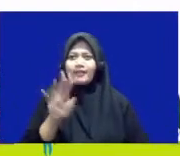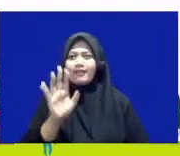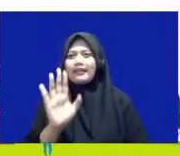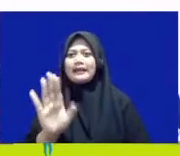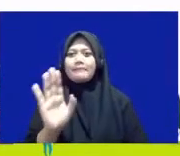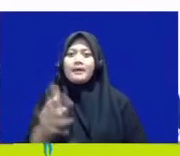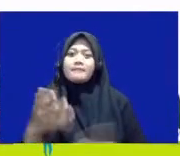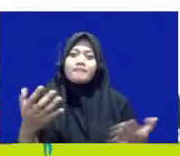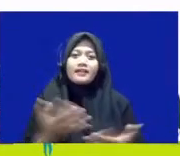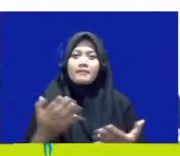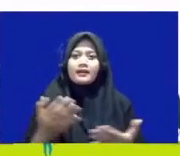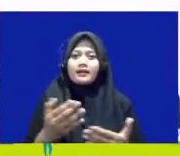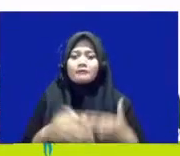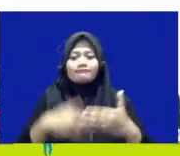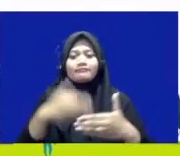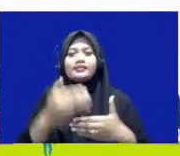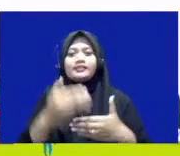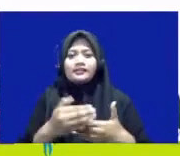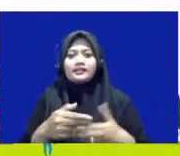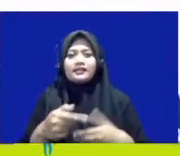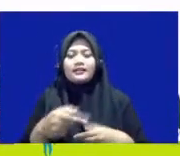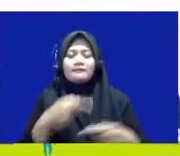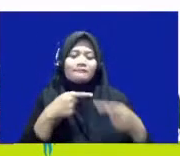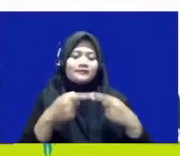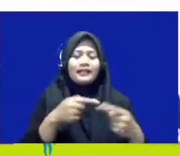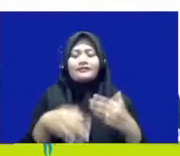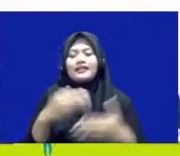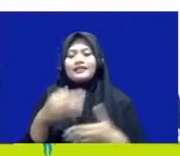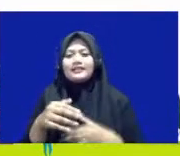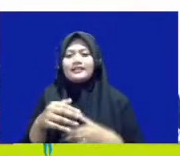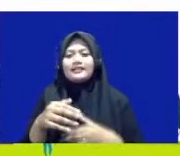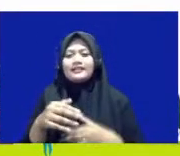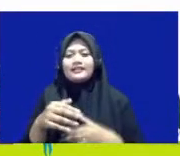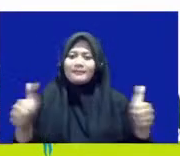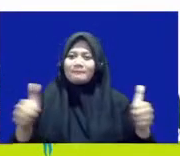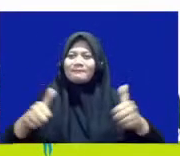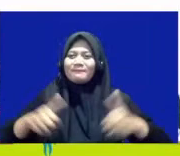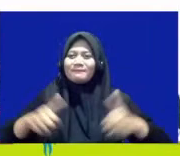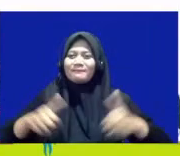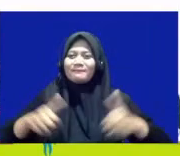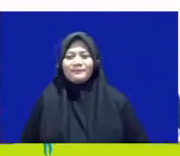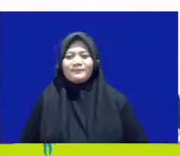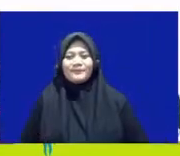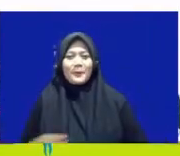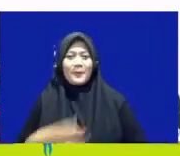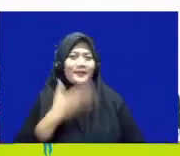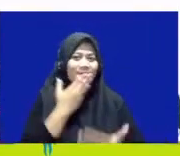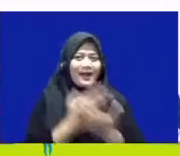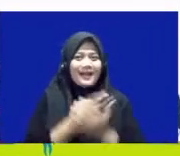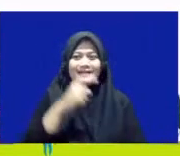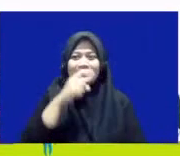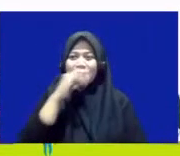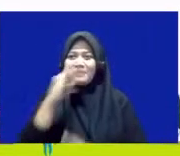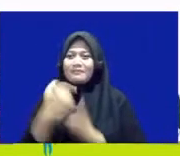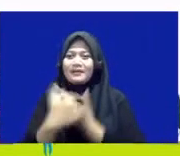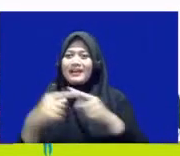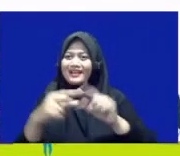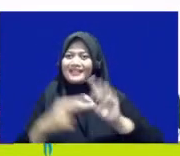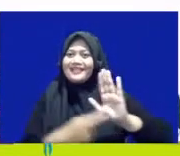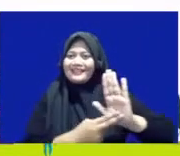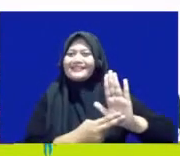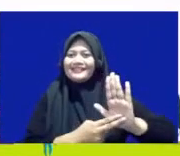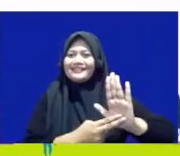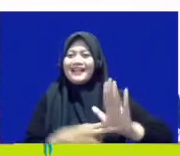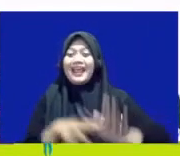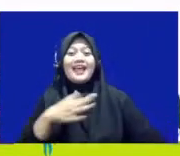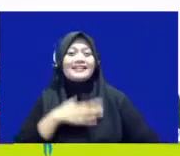tindak lanjutnya, kita bicarakan lagi, kami siap. Terima kasih. Thank you very much, Pak Ian. And then I will pass this to quickly